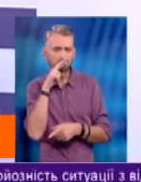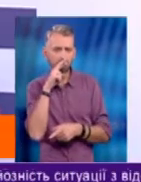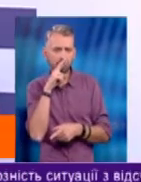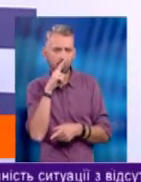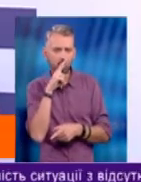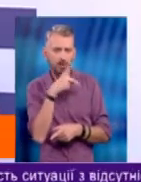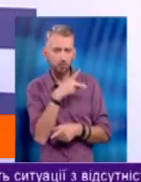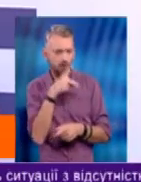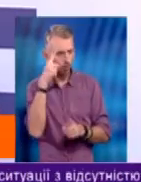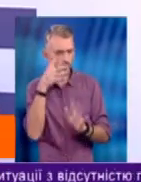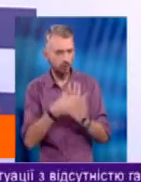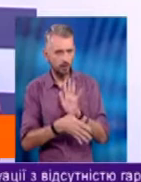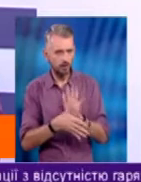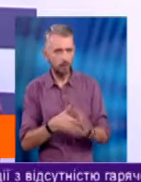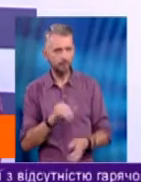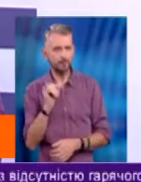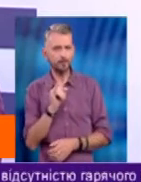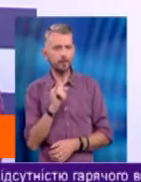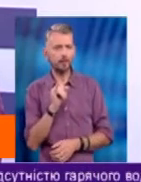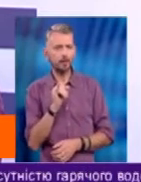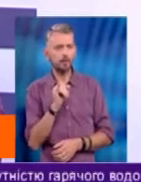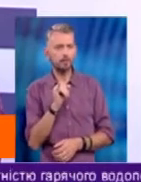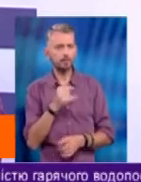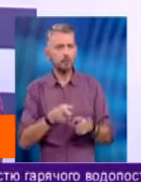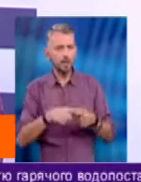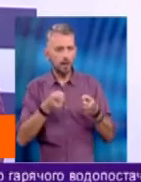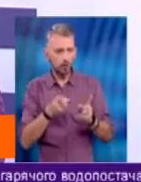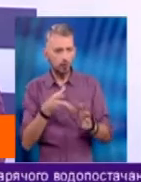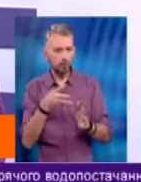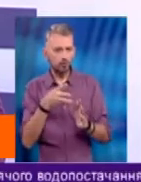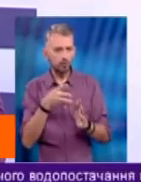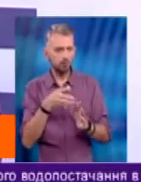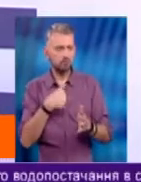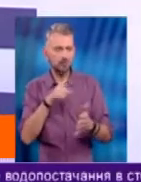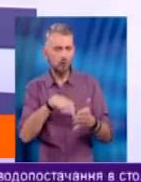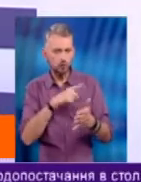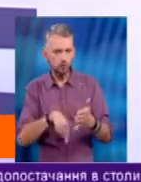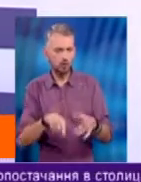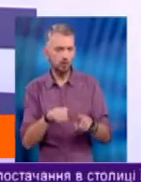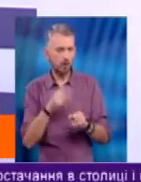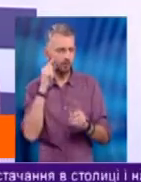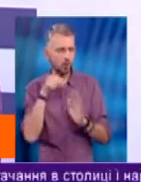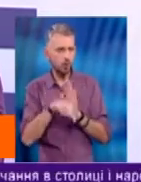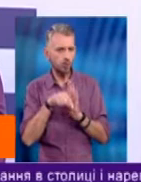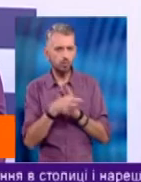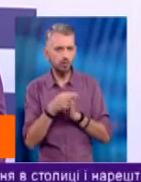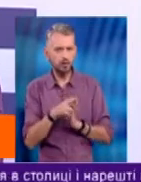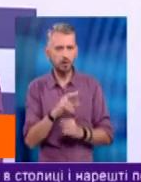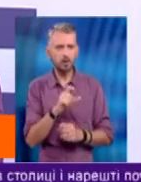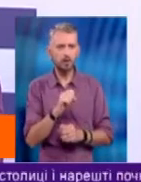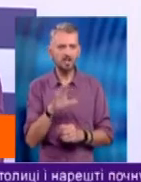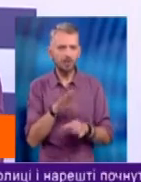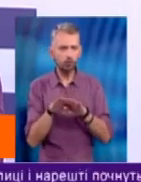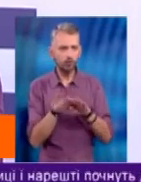так, хибне розуміння, і це дійсно внесено, ми скасували саме таке розуміння